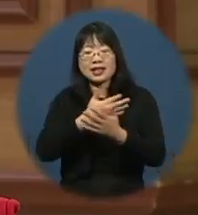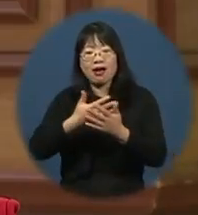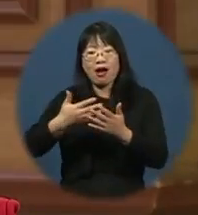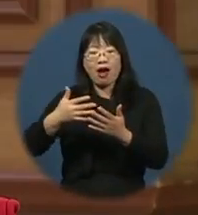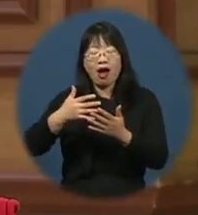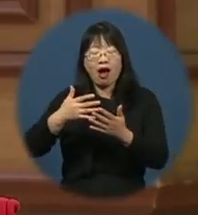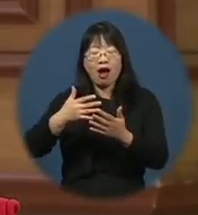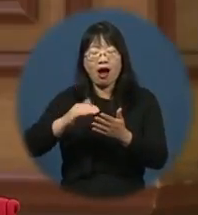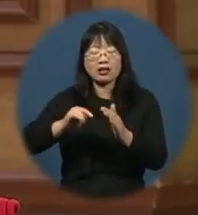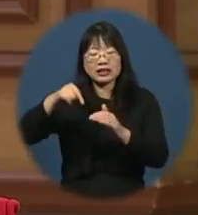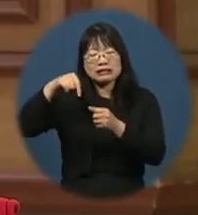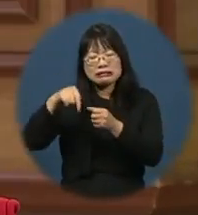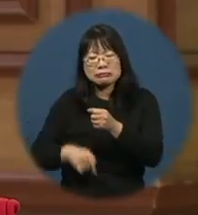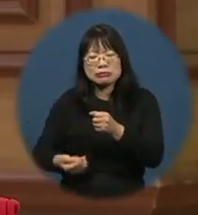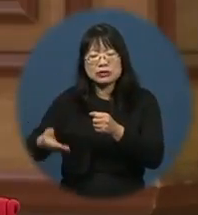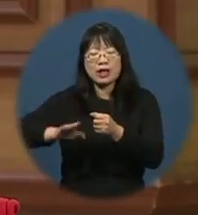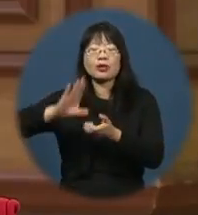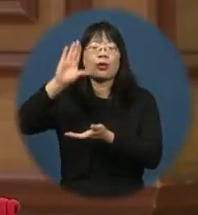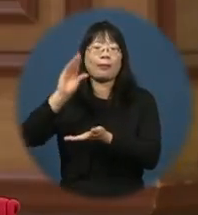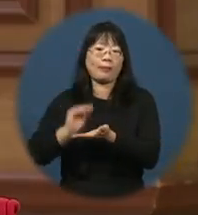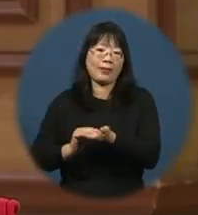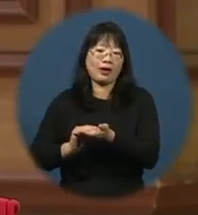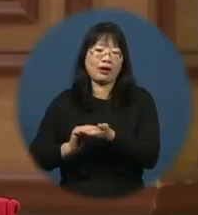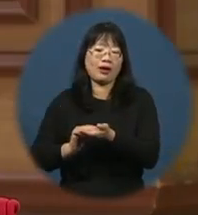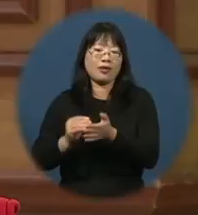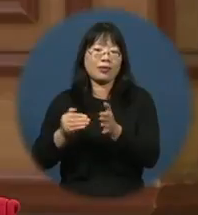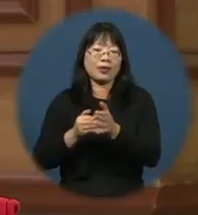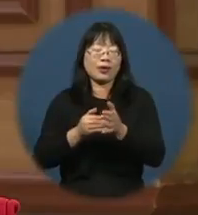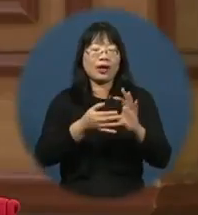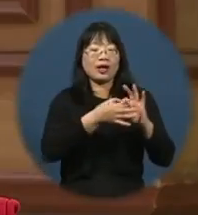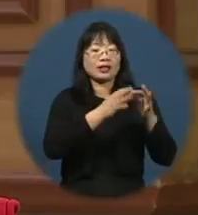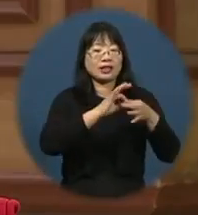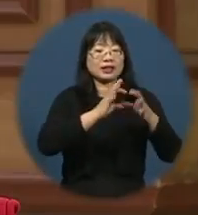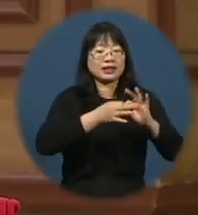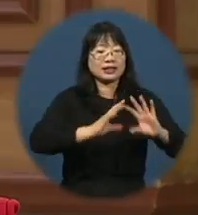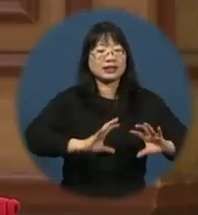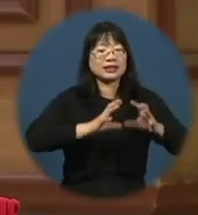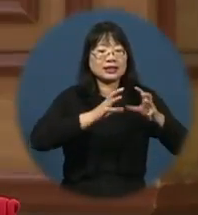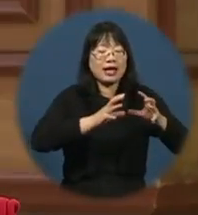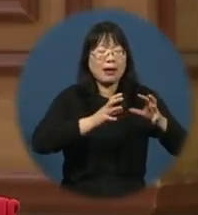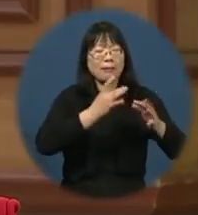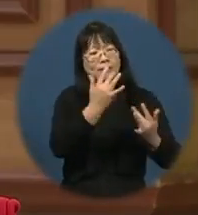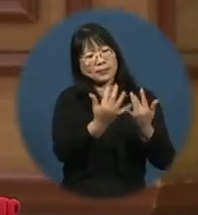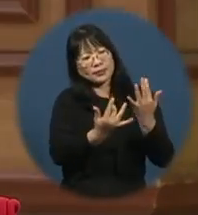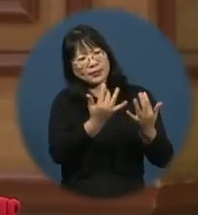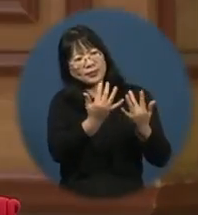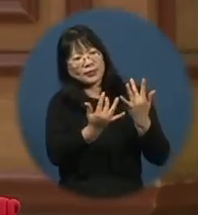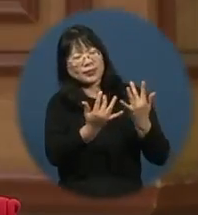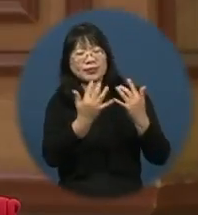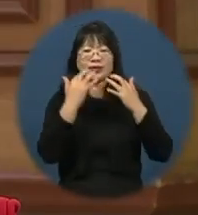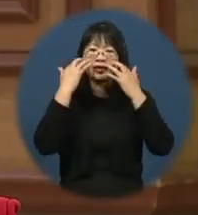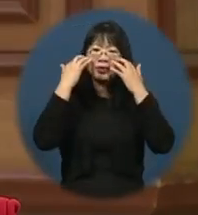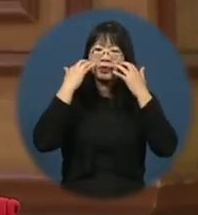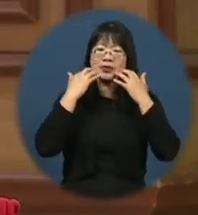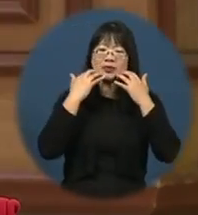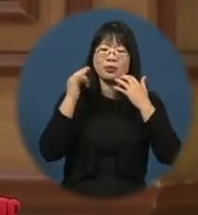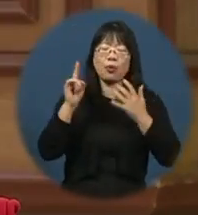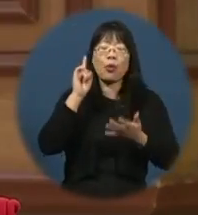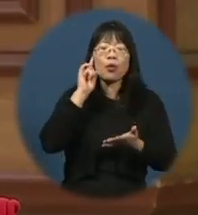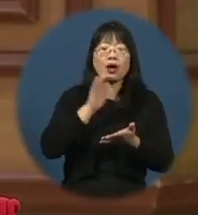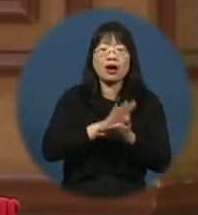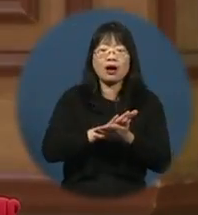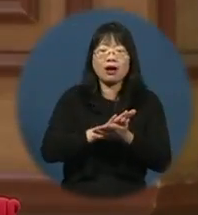라인강이 마르고 또 그리스에서는 산불이라고 또 영국의 여름은 굉장히 시원하고